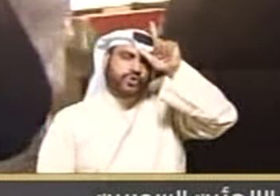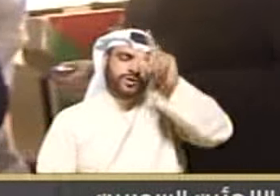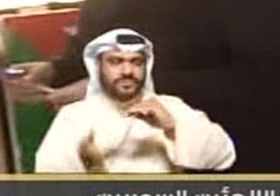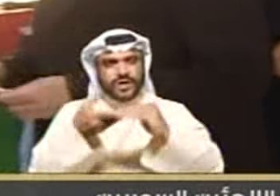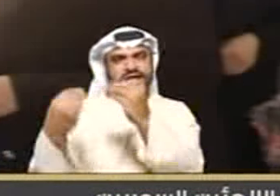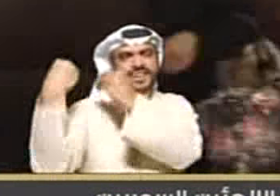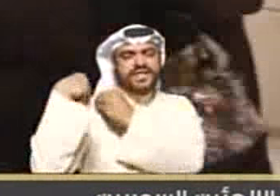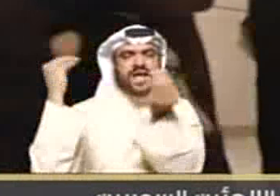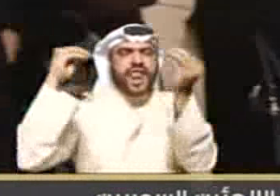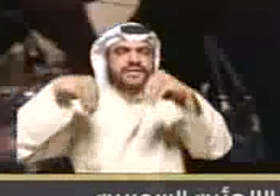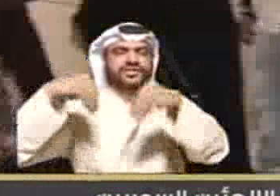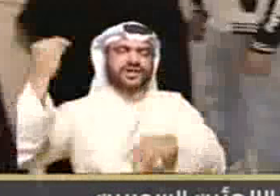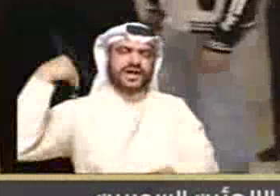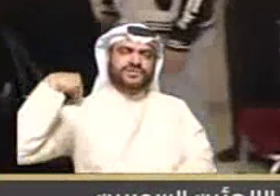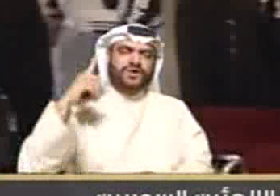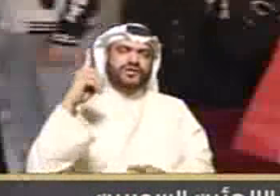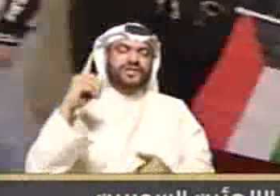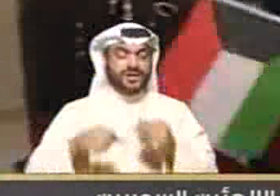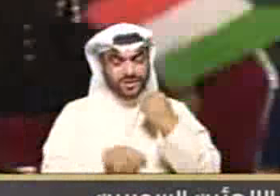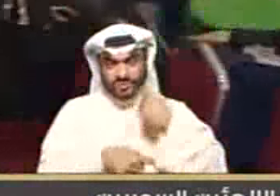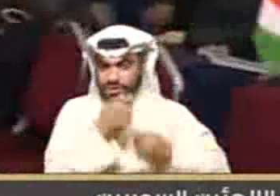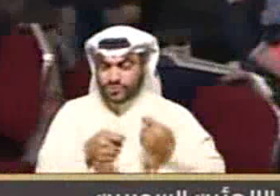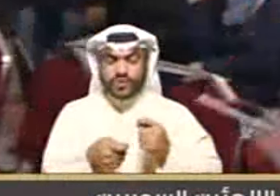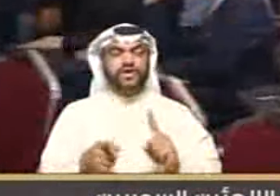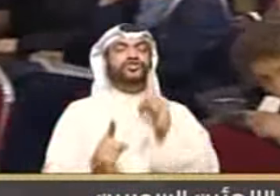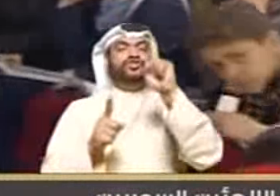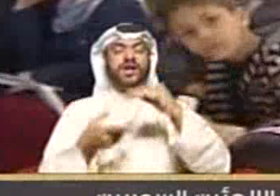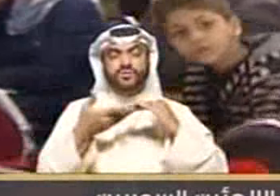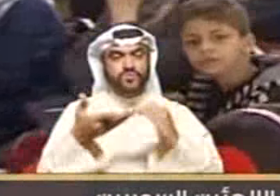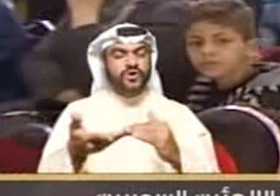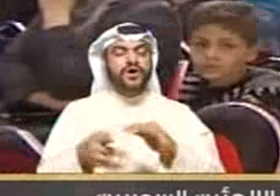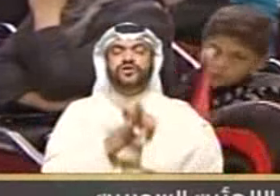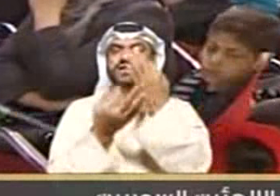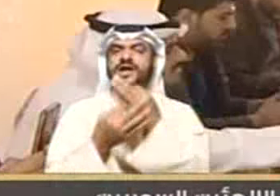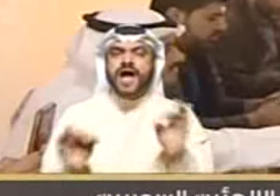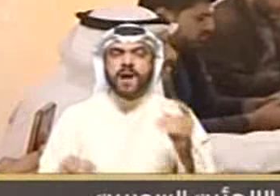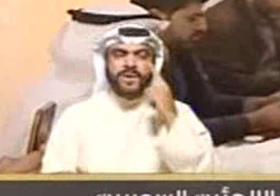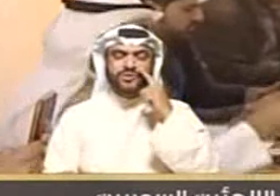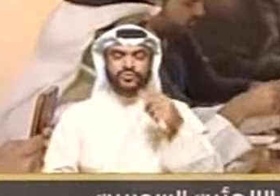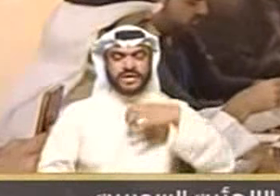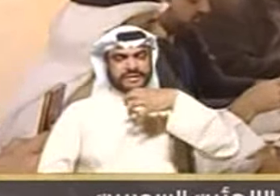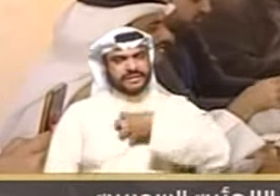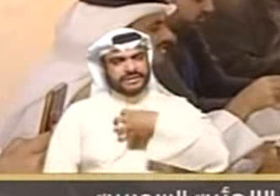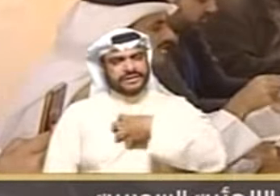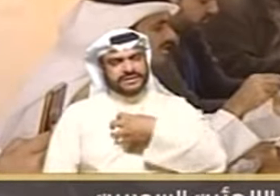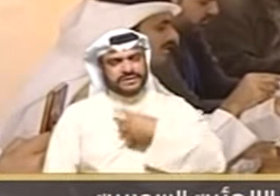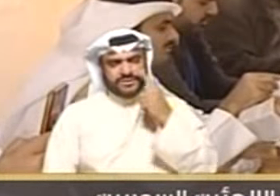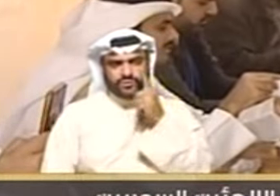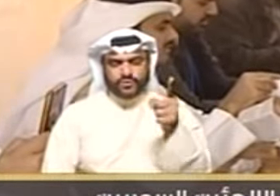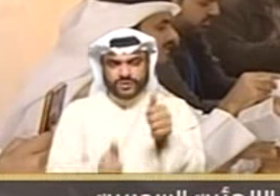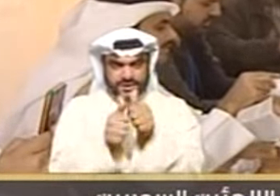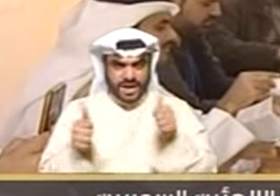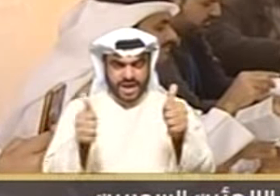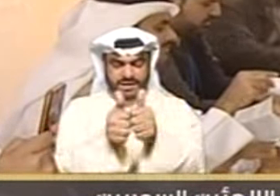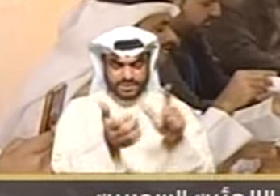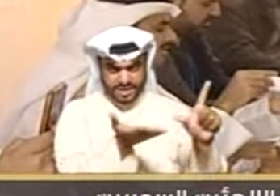أوساط اللاجئين السوريين أن هذا الجهد الكويتي يتجه بالتصدي إلى واحدة من أكثر صور المعاناة والمأساة بين أوساط